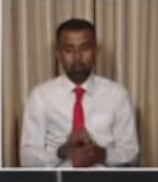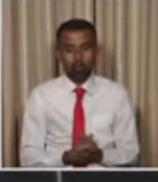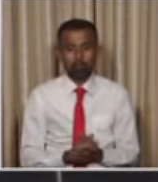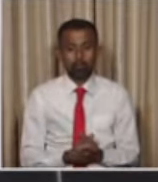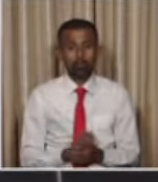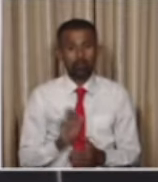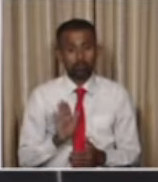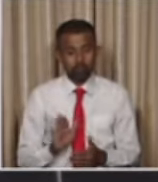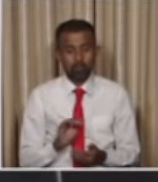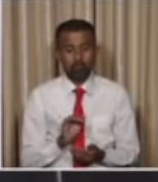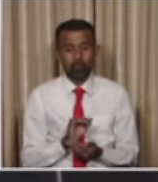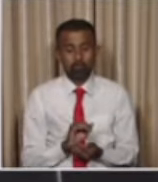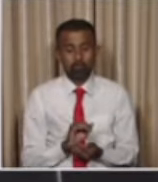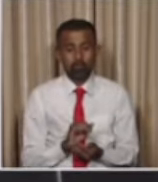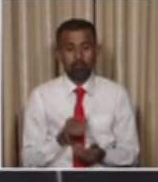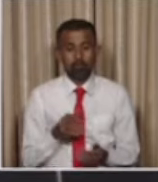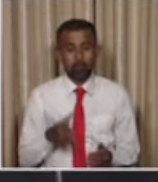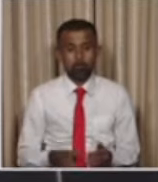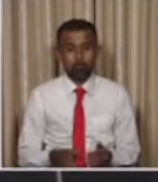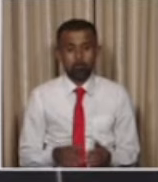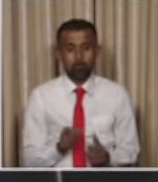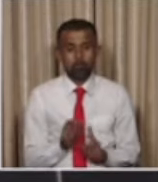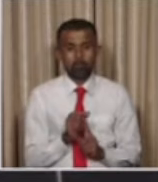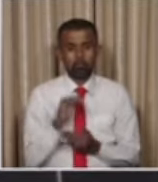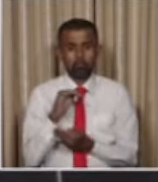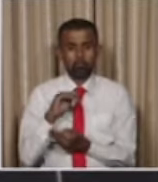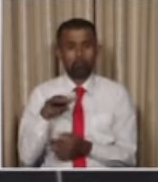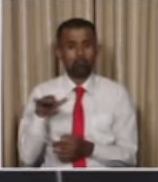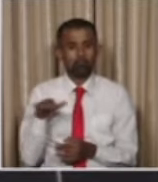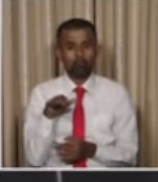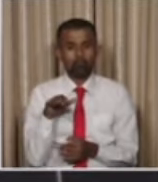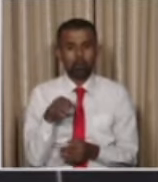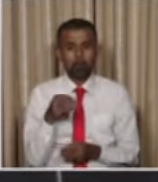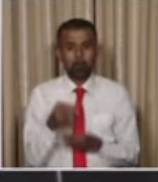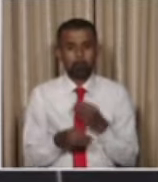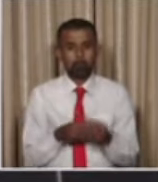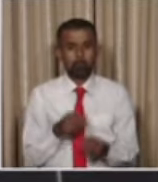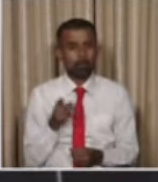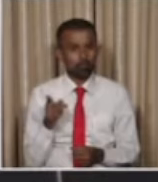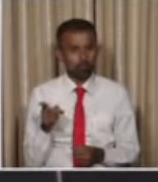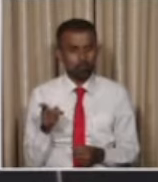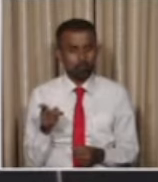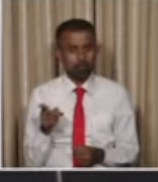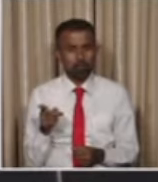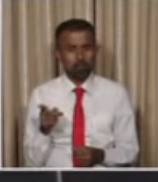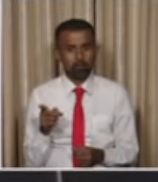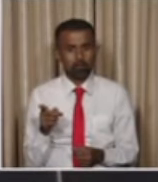තිබියදී මේ පුද්ගලික ශේෂ්ත්‍රයේ මේ කොම්පනියට